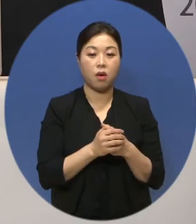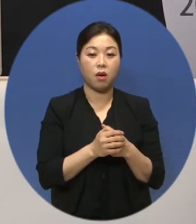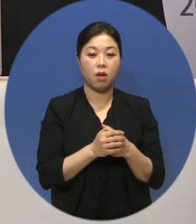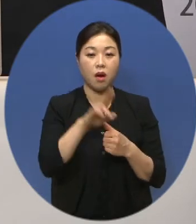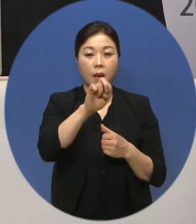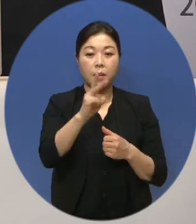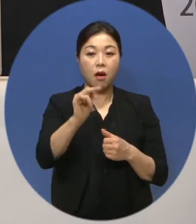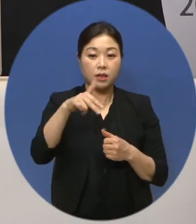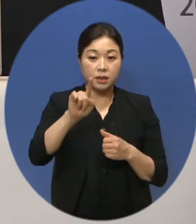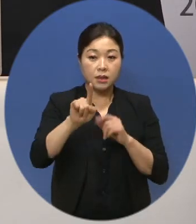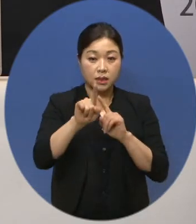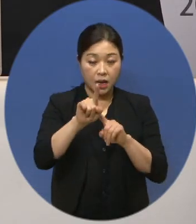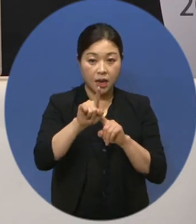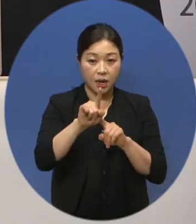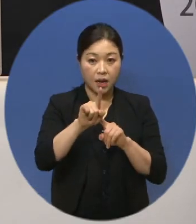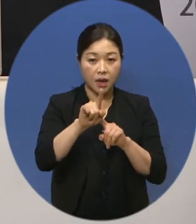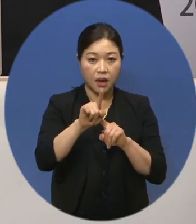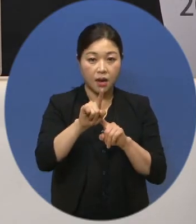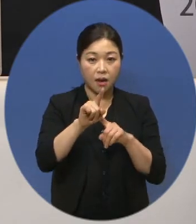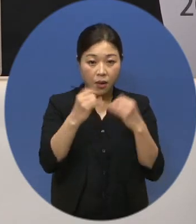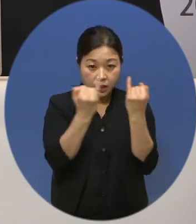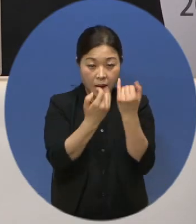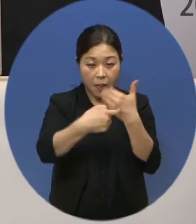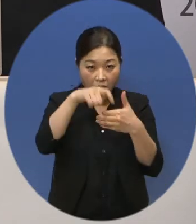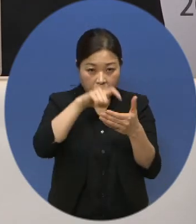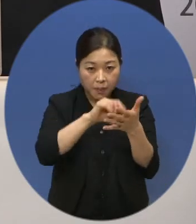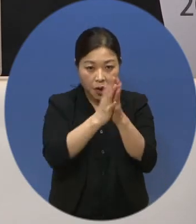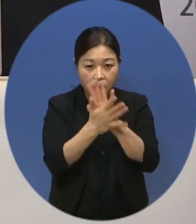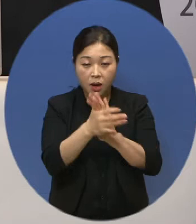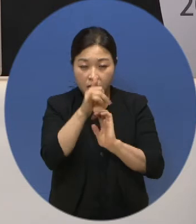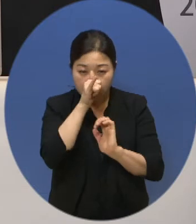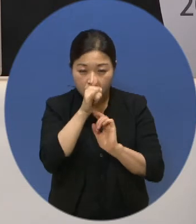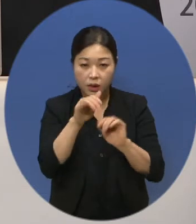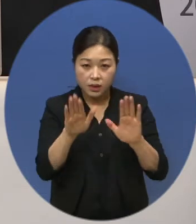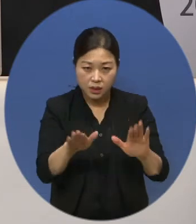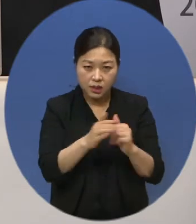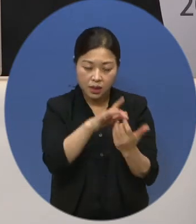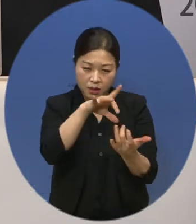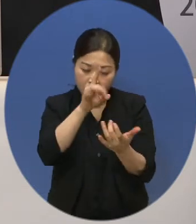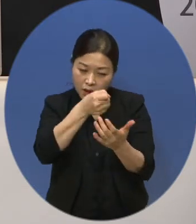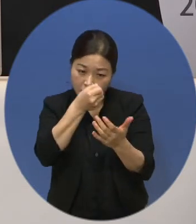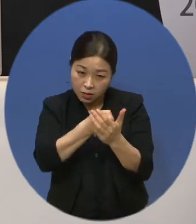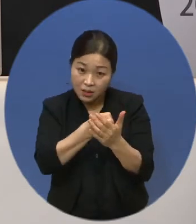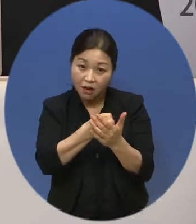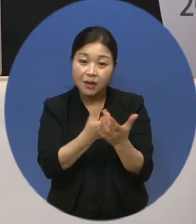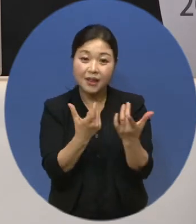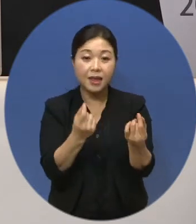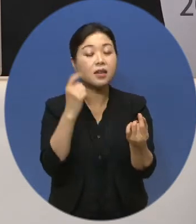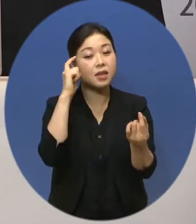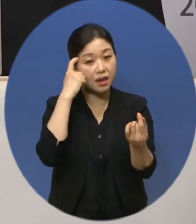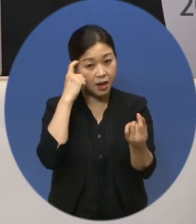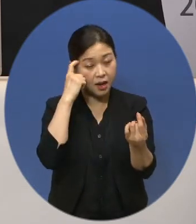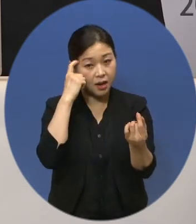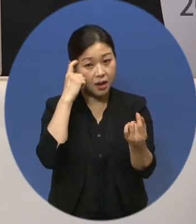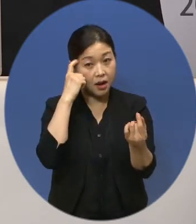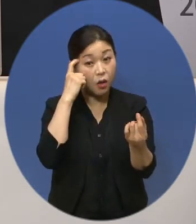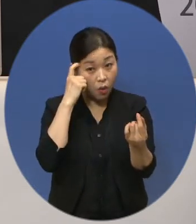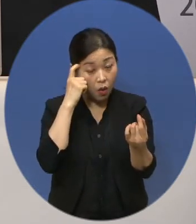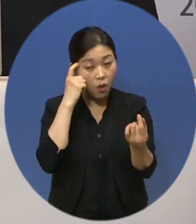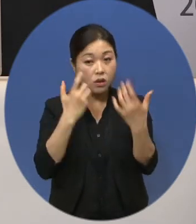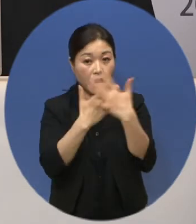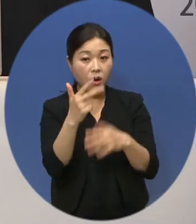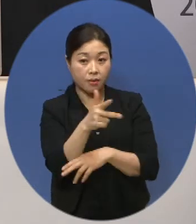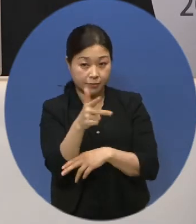이미 명자의 어떤 마음이 동요가 되고 있고 거기에서부터 무언가 선택을 약간은 했다고 생각을 하고 영화를 찍었었거든요.